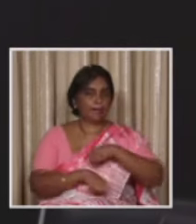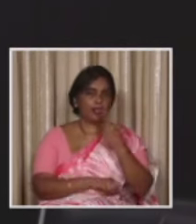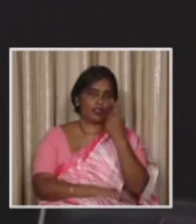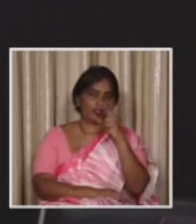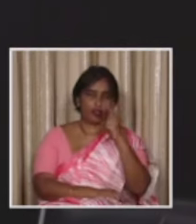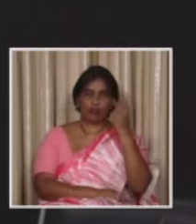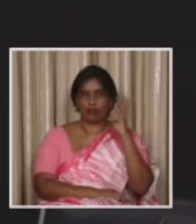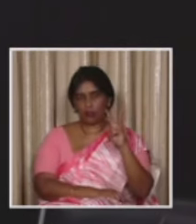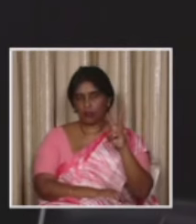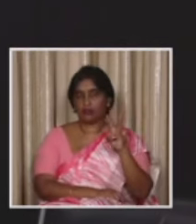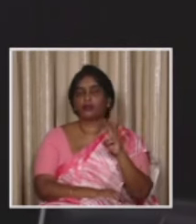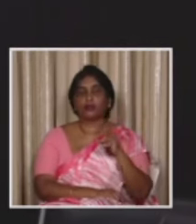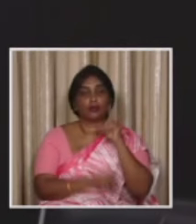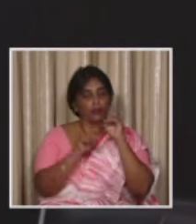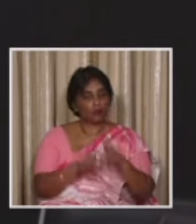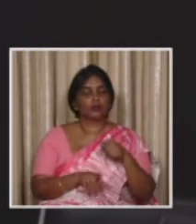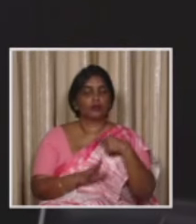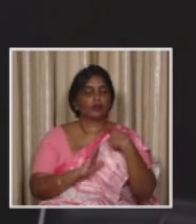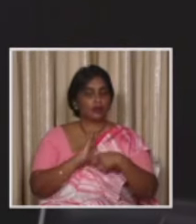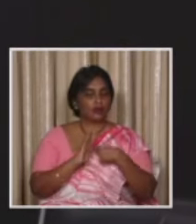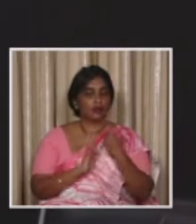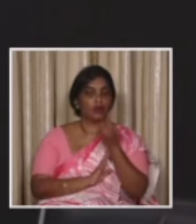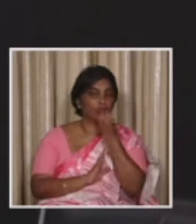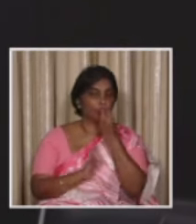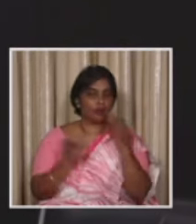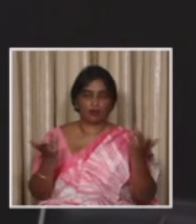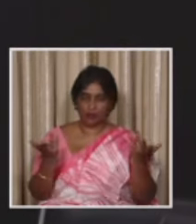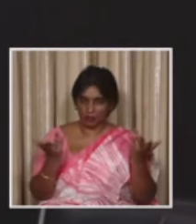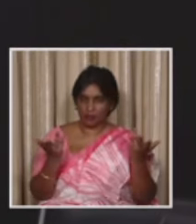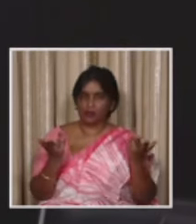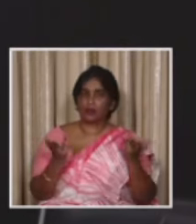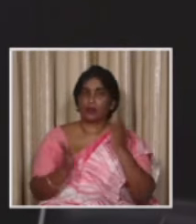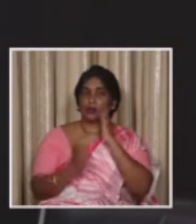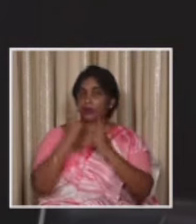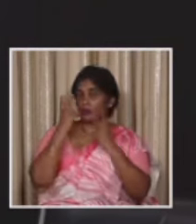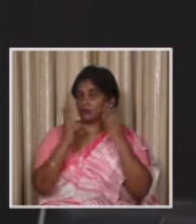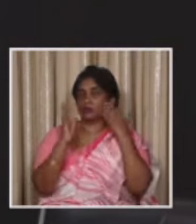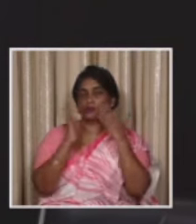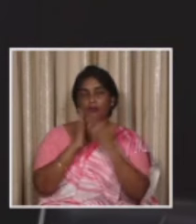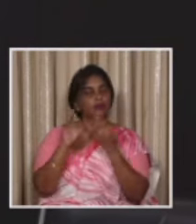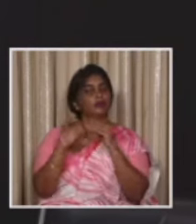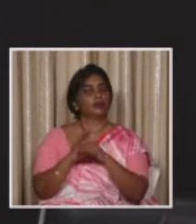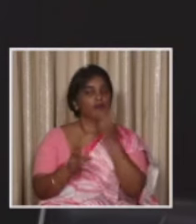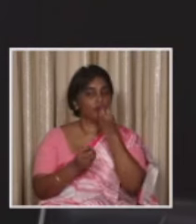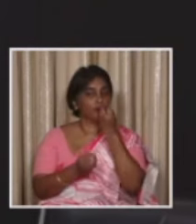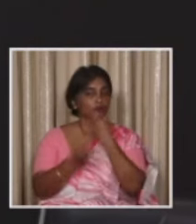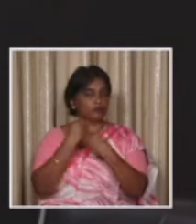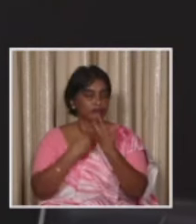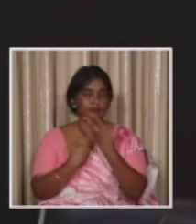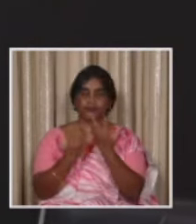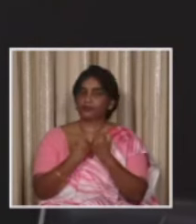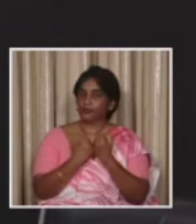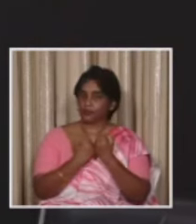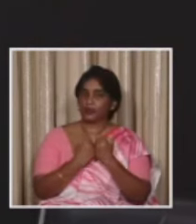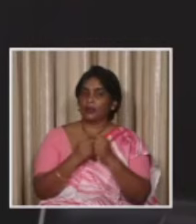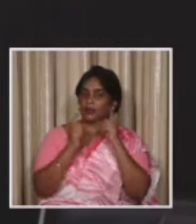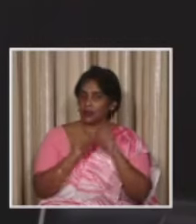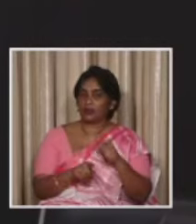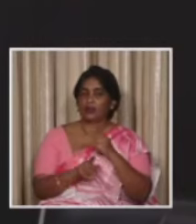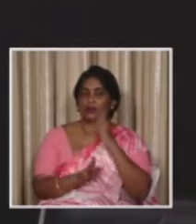13ක්. ඒ වගේම මේ රටේ ආහාර නෑ සංචාරකයන්ට ඇවිල්ලා ආහාර පාන ගන්න. ඒ